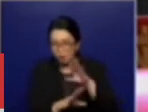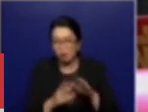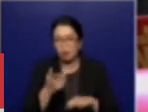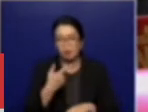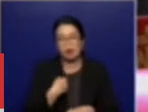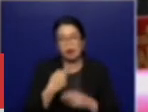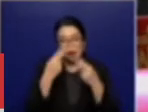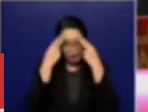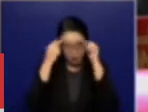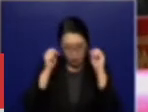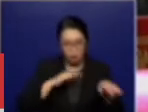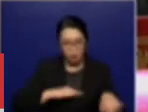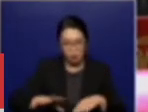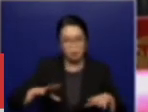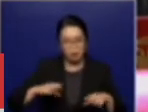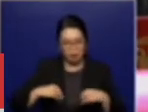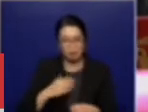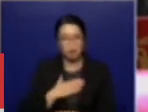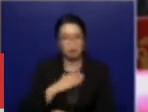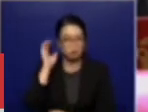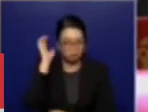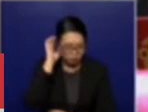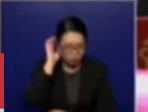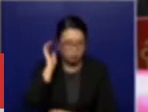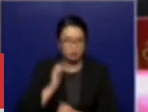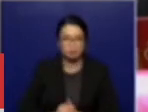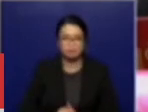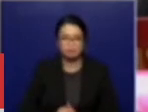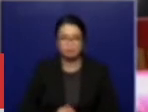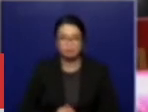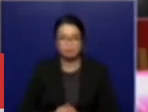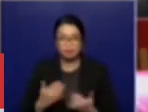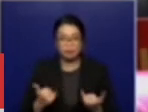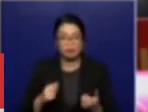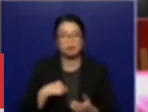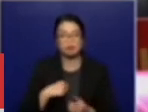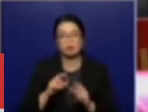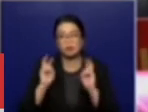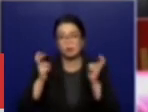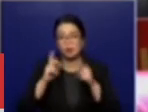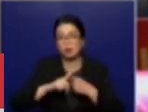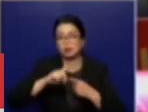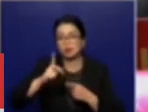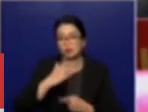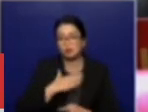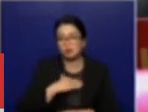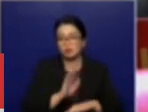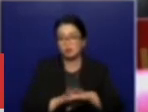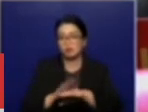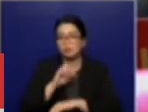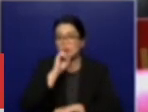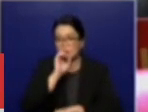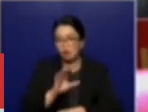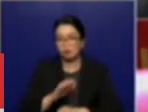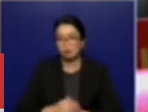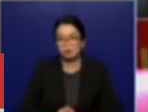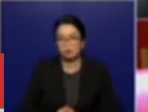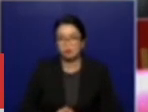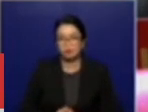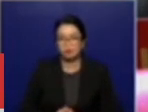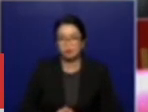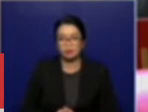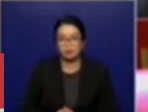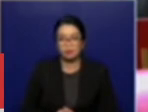เอาละครับนั่นก็คือประเด็นสำคัญประเด็นเร่งด่วนประเด็นแรกนะครับผมจะขออนุญาตนะครับเข้